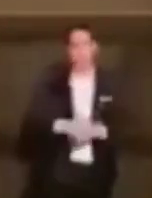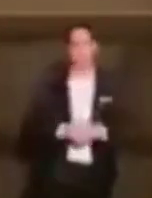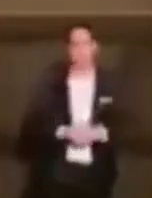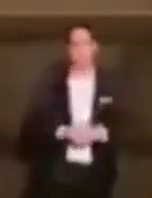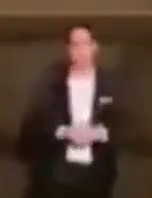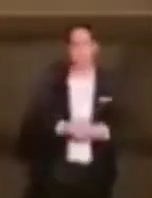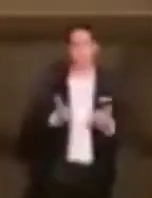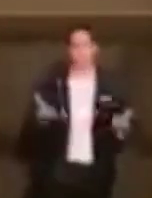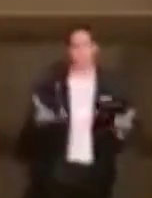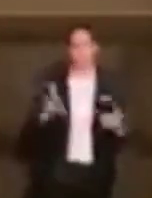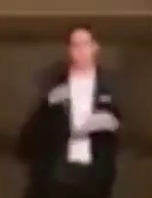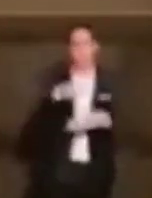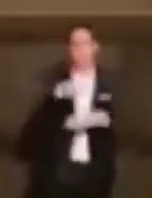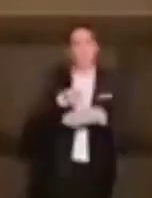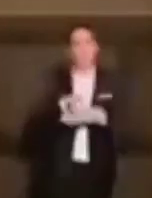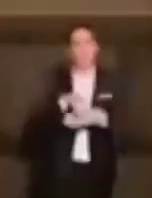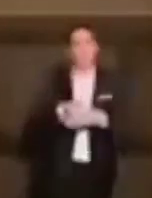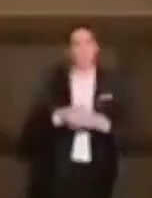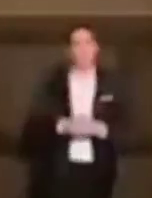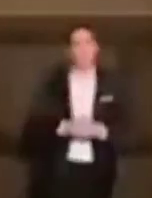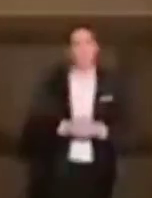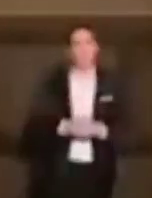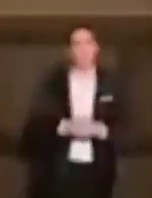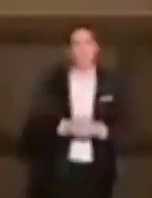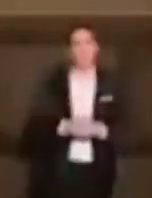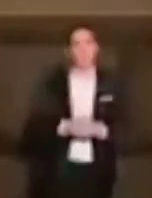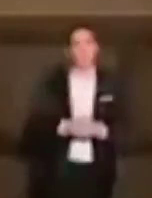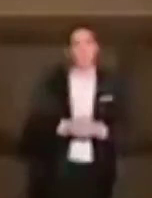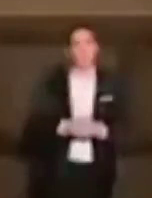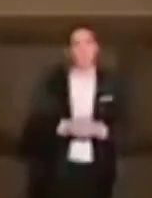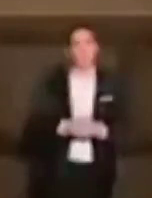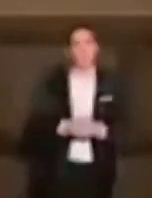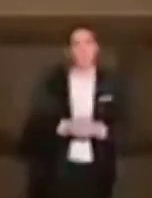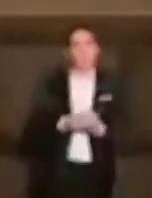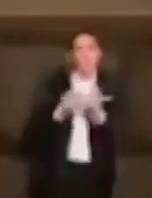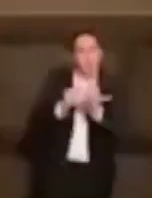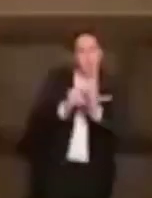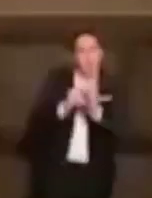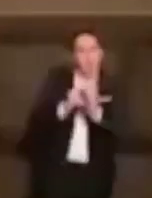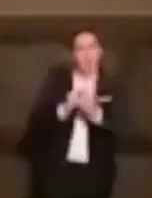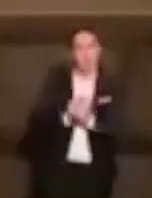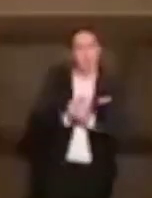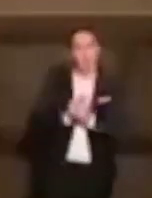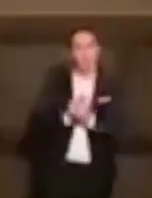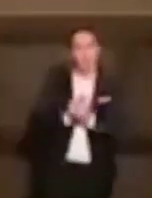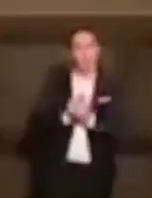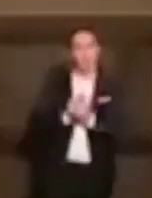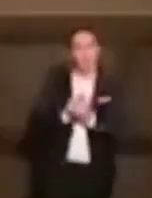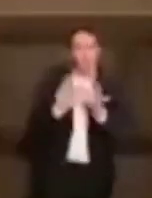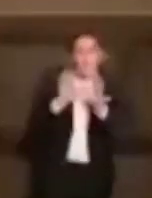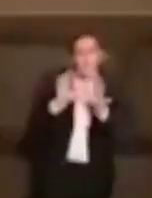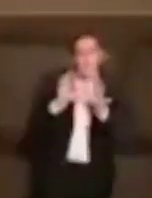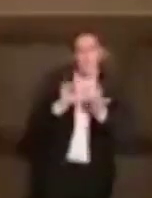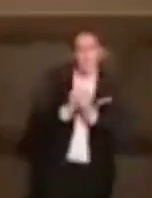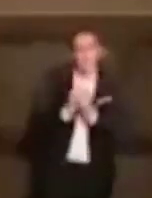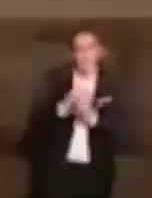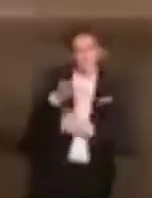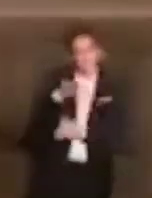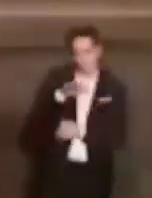آن هم به روشی وحشیانه که یک تروریست سر او را از بدنش جدا کرد، خوشحال